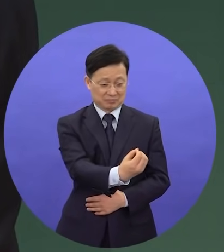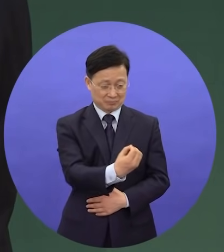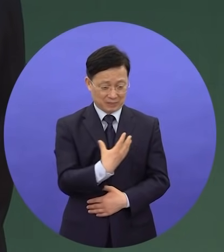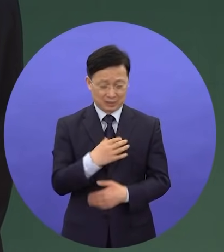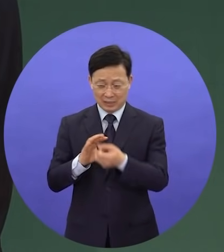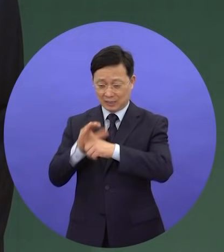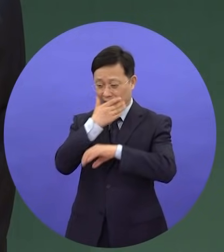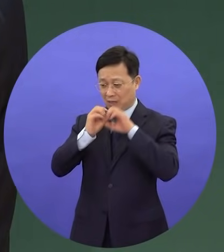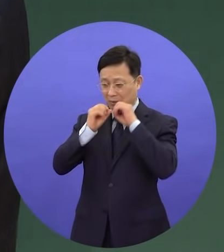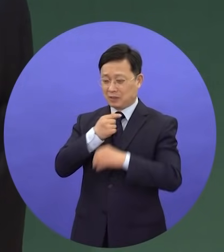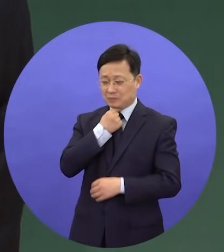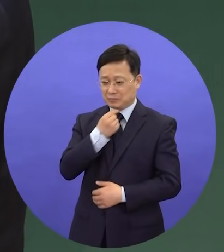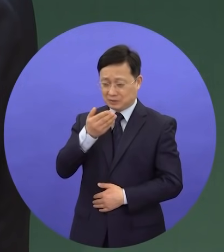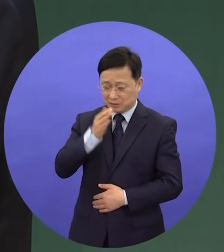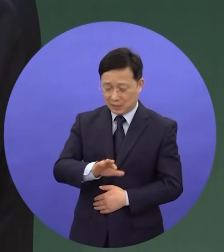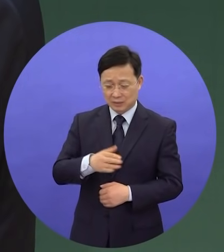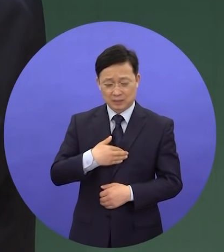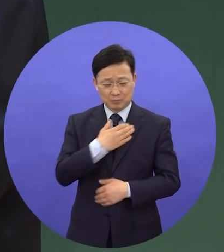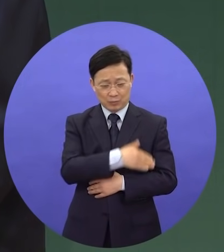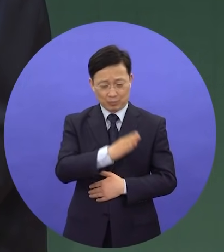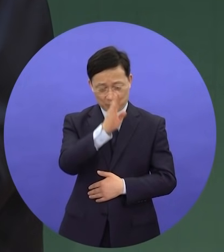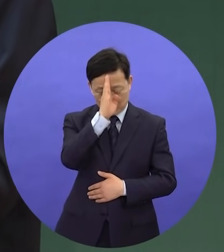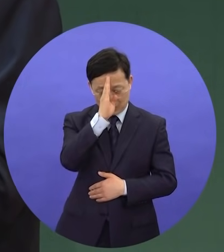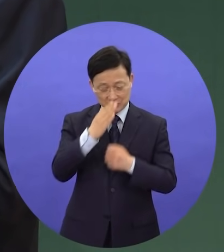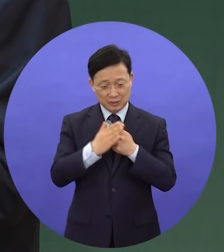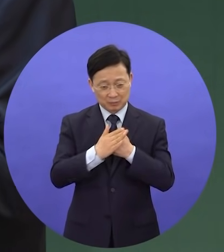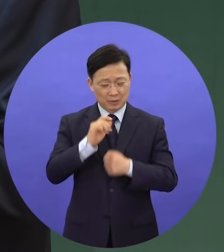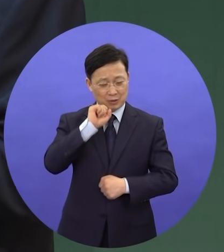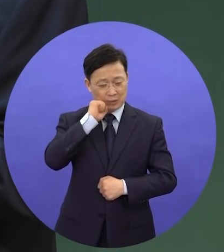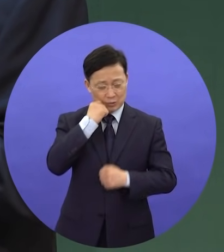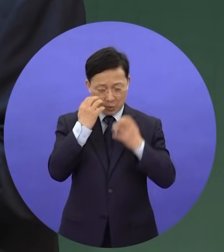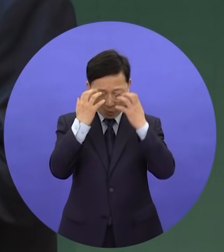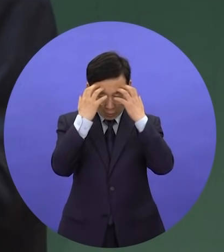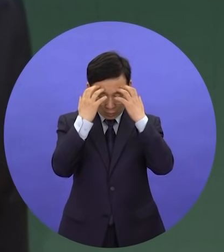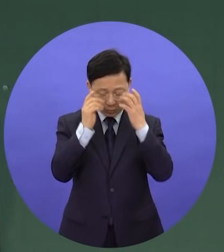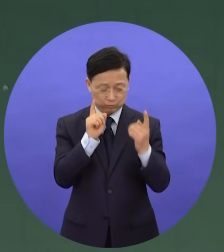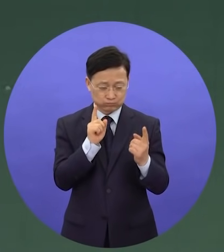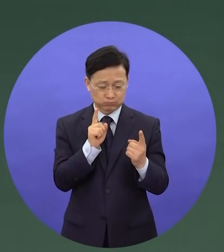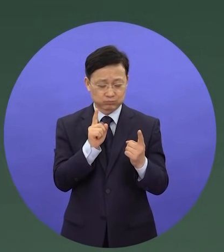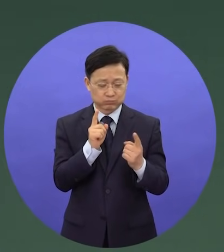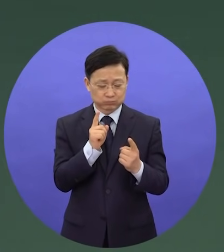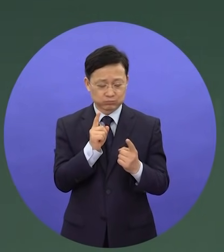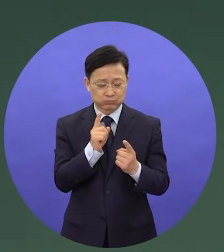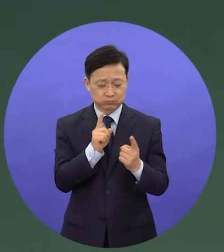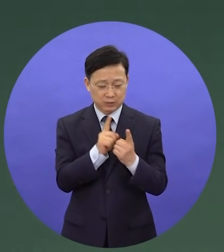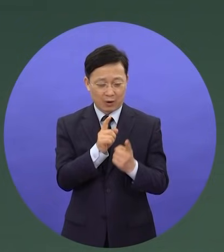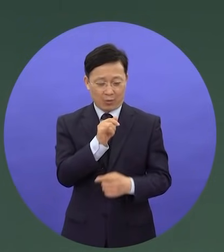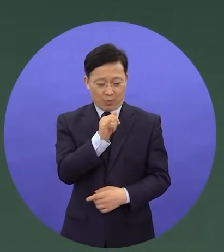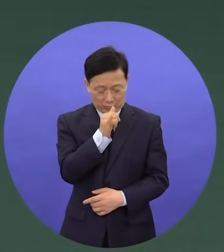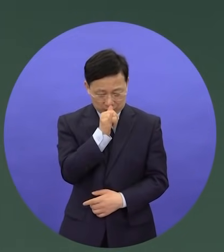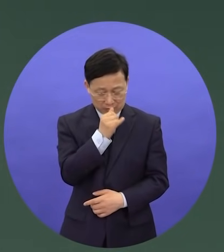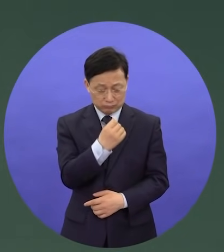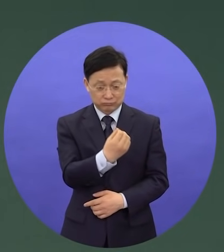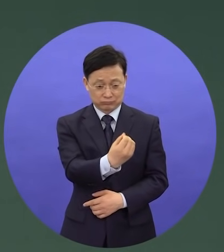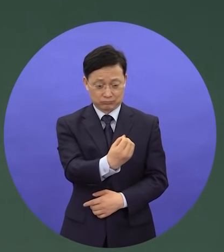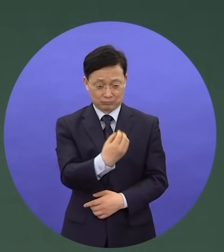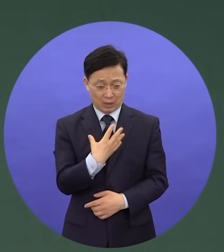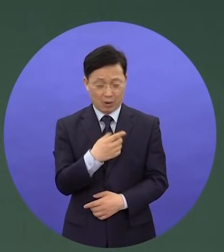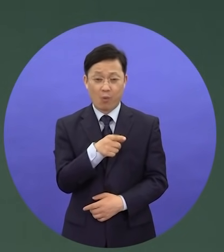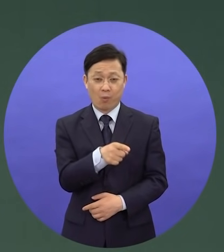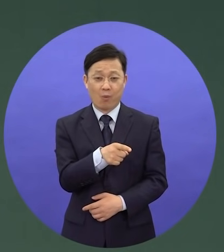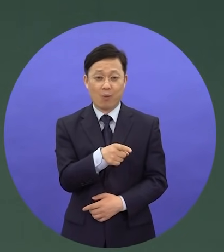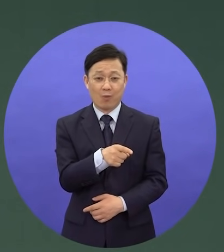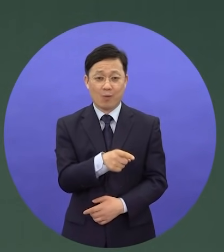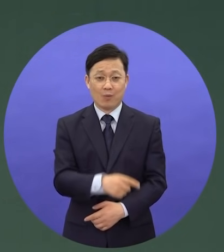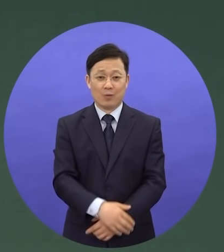세계복음화도 해야 되겠고 다 해야 되겠는데 나는 질병 속에 지금 어려움 당하고 있다. Then I need to do world evangelization. I need to do all these things. But right now I'm suffering from a